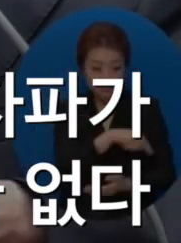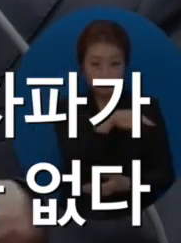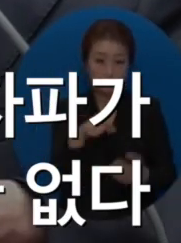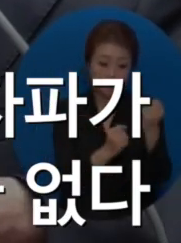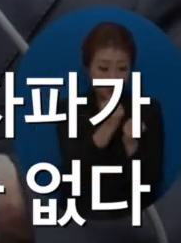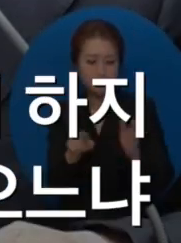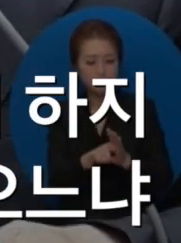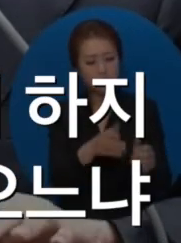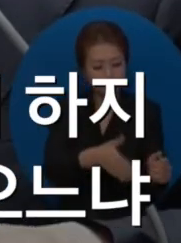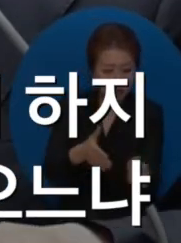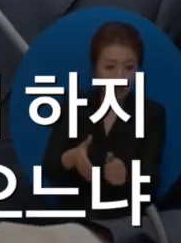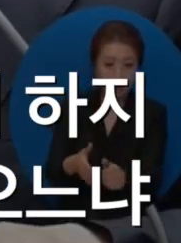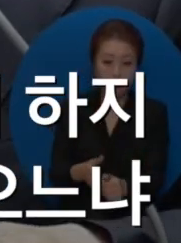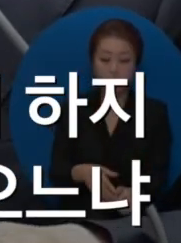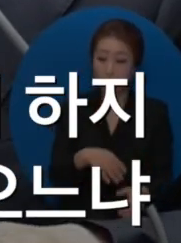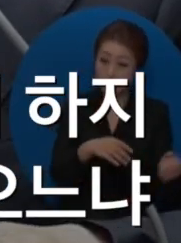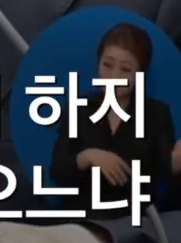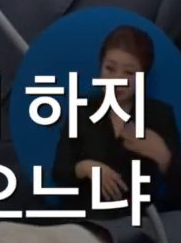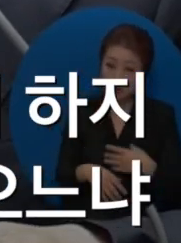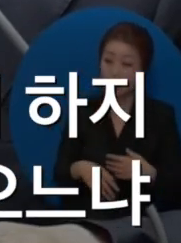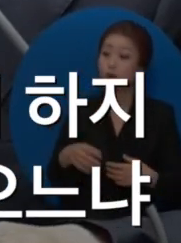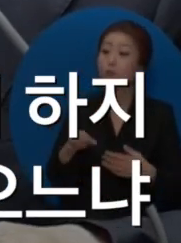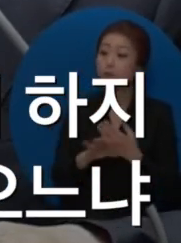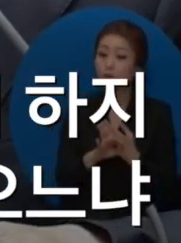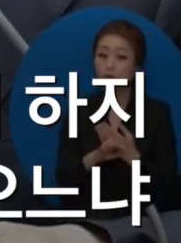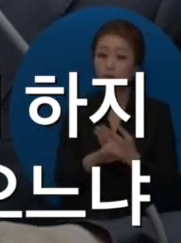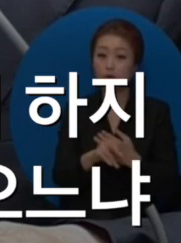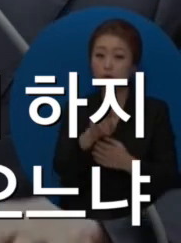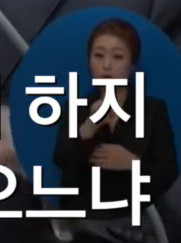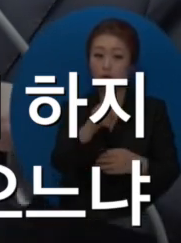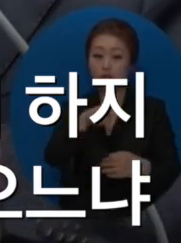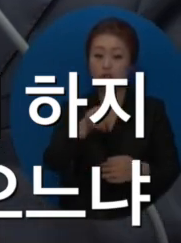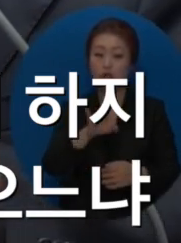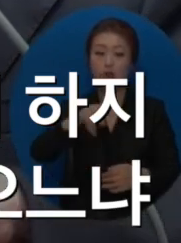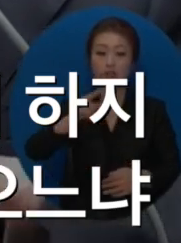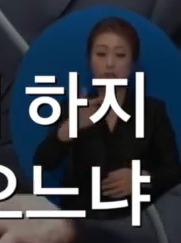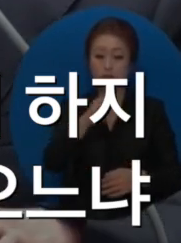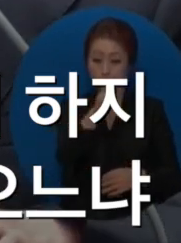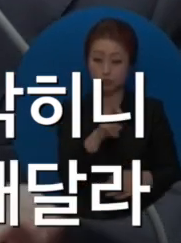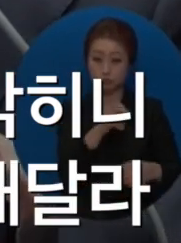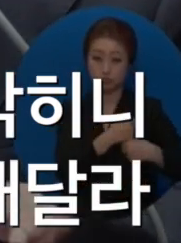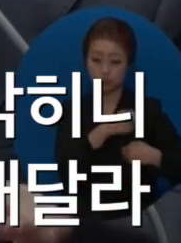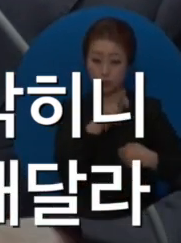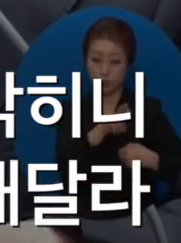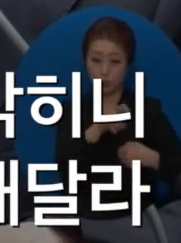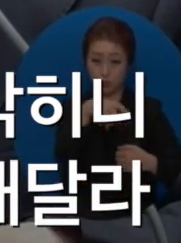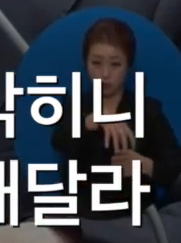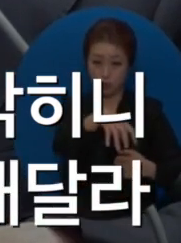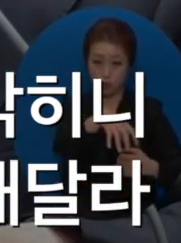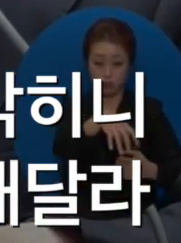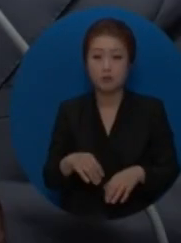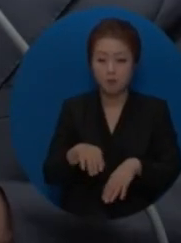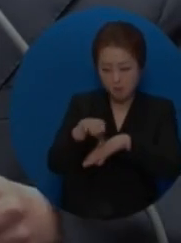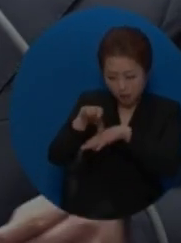전자파가 아무런 피해가 없다. 그러면 성산포도에 그대로 하지 왜 피해가 없는데 오느냐, 여기서 답변이 막히고